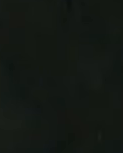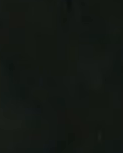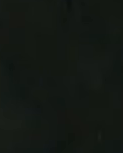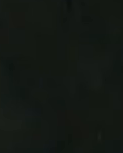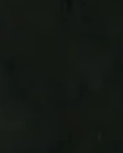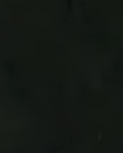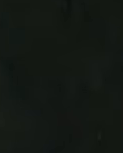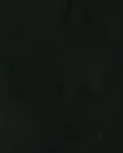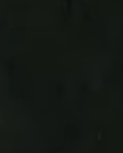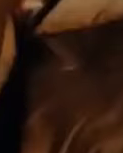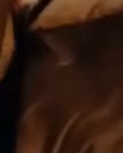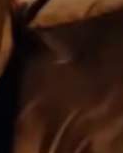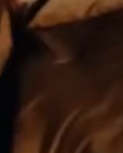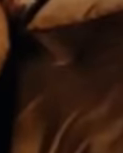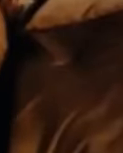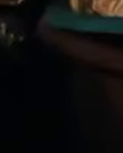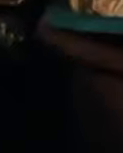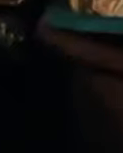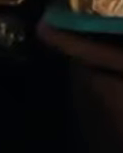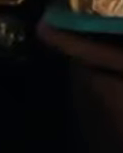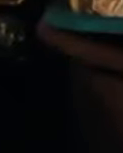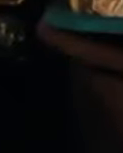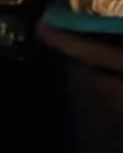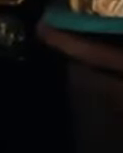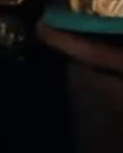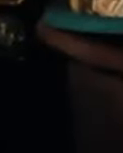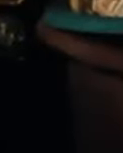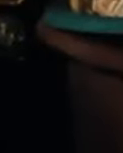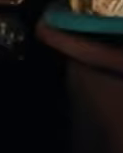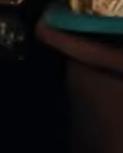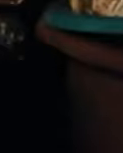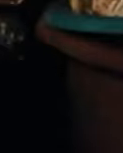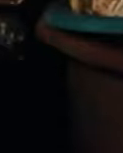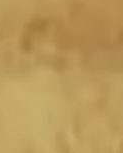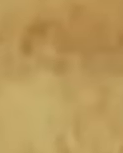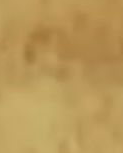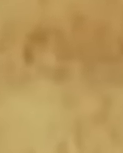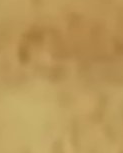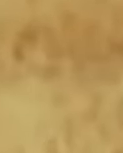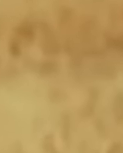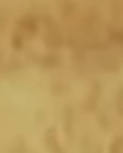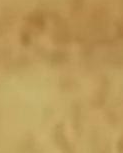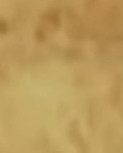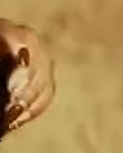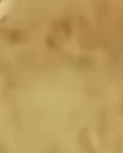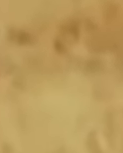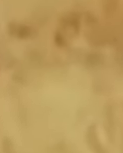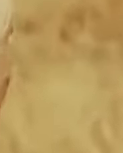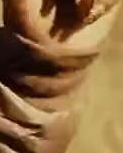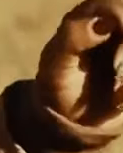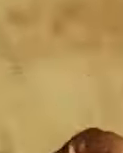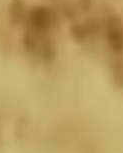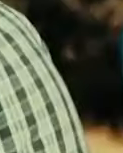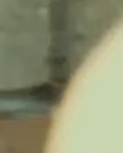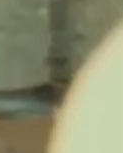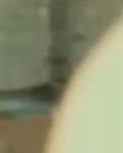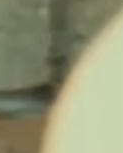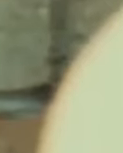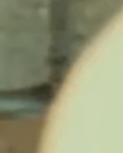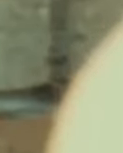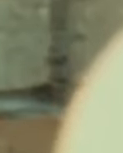ngaso ngeke uphindze kusibona ha kuphele kanjani ngaso gogo lesikhwama sala madimoni